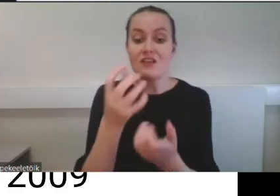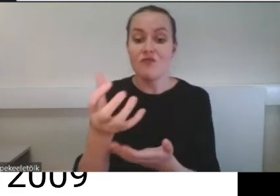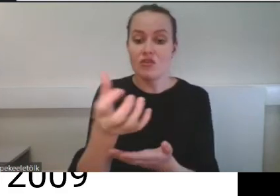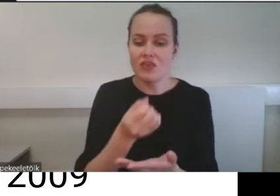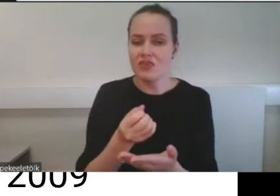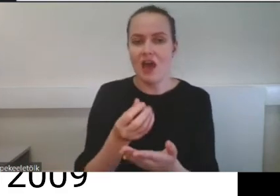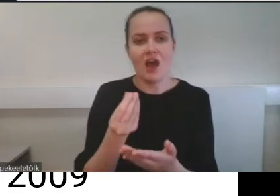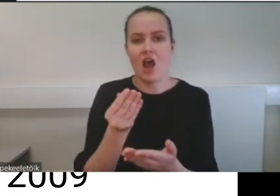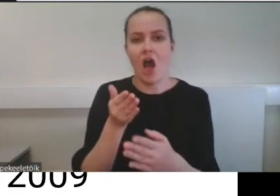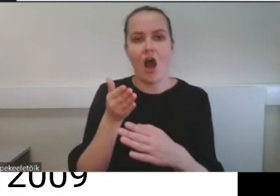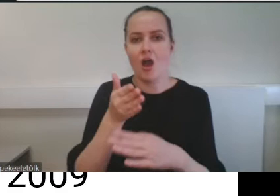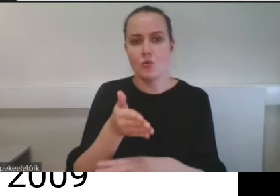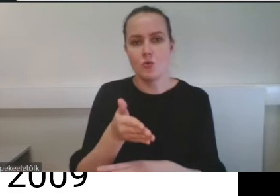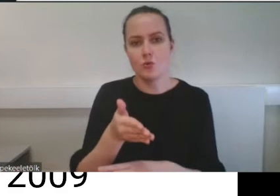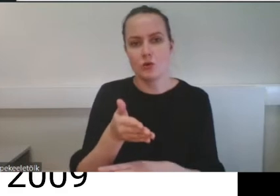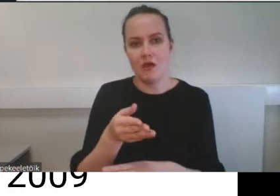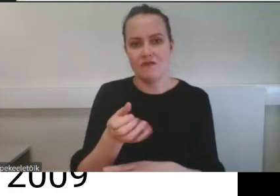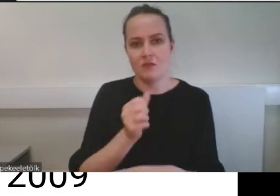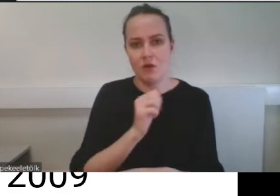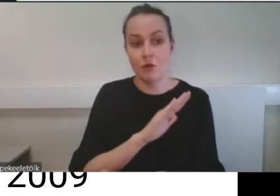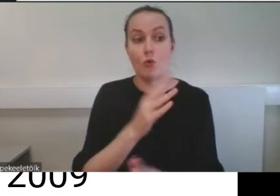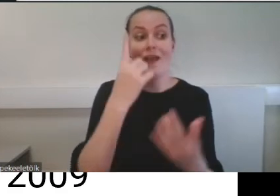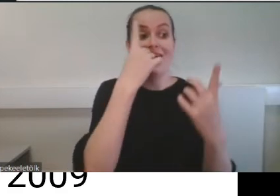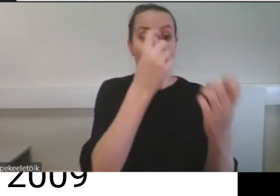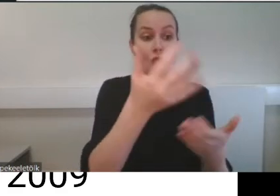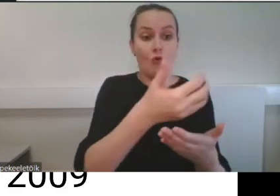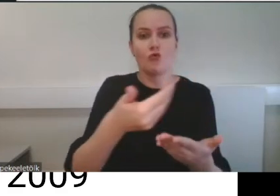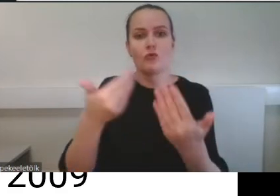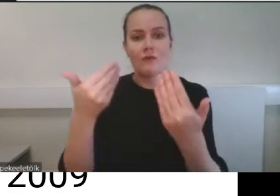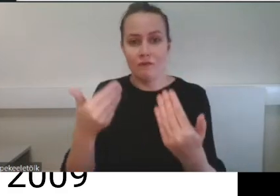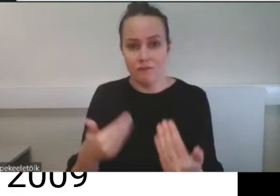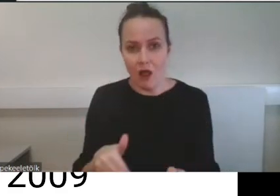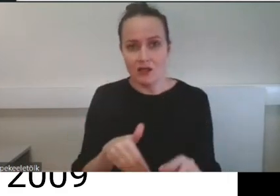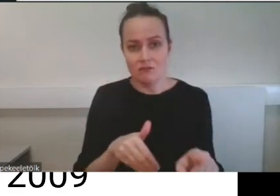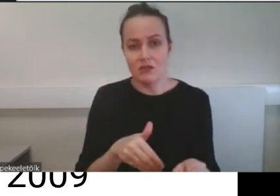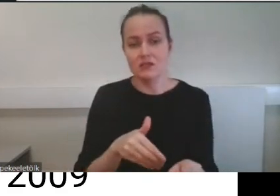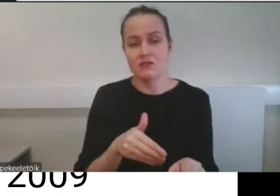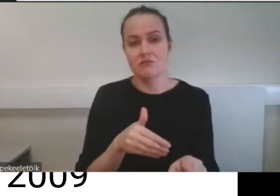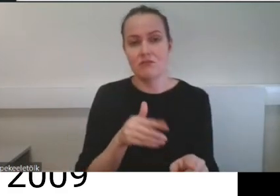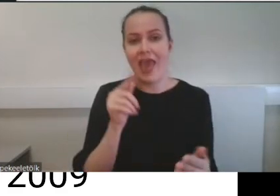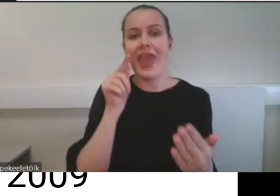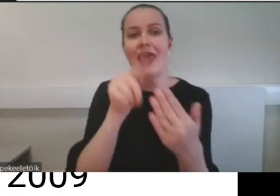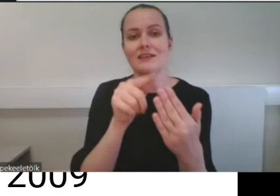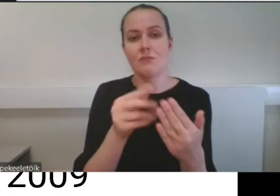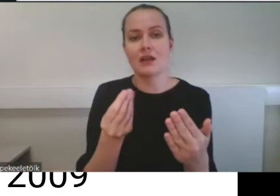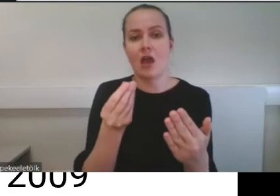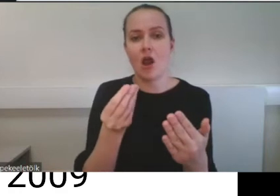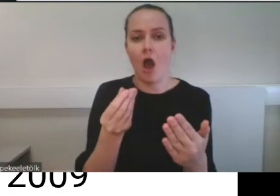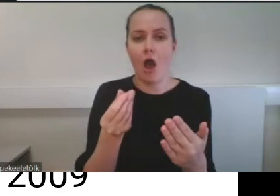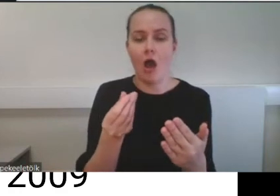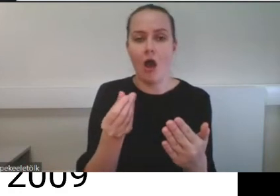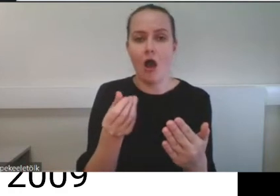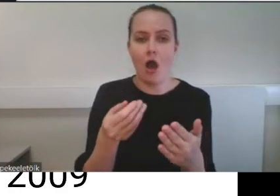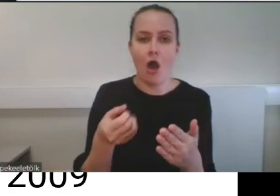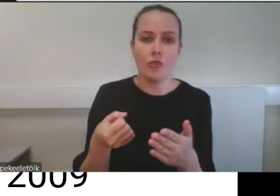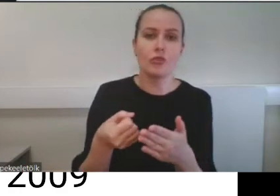miinustest ise enda jaoks. Ja 2009 toimus siis viimane puuetega inimeste ja